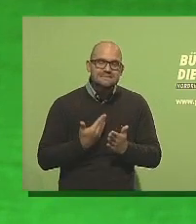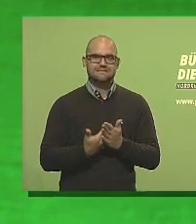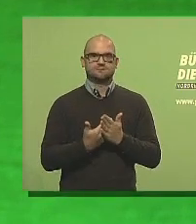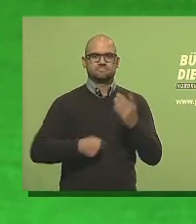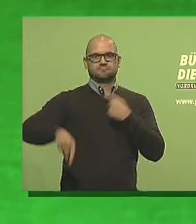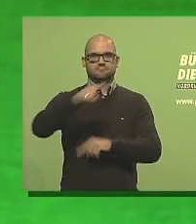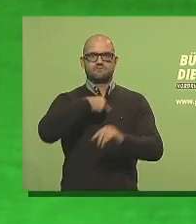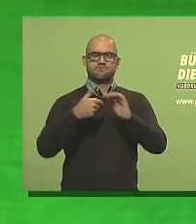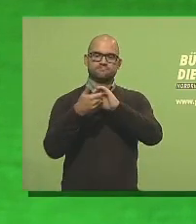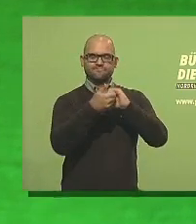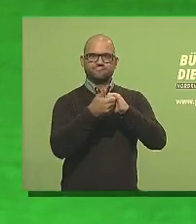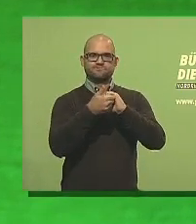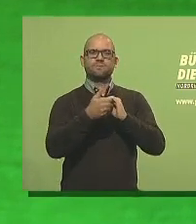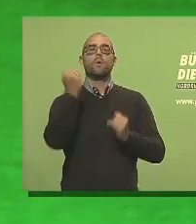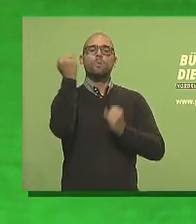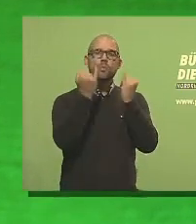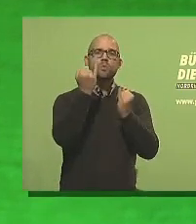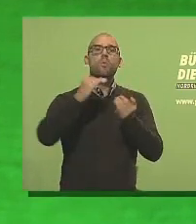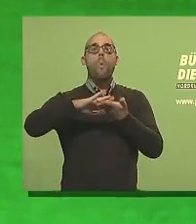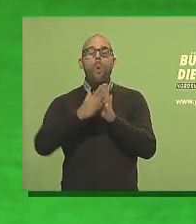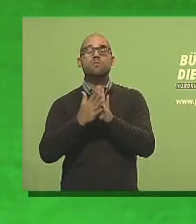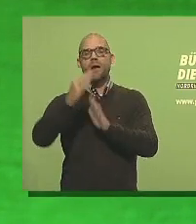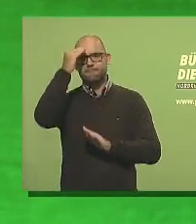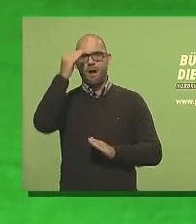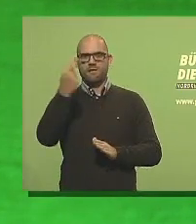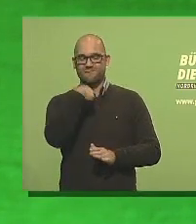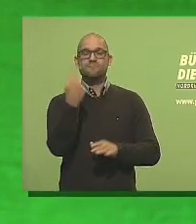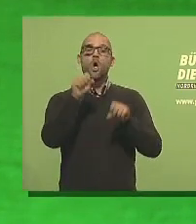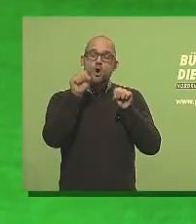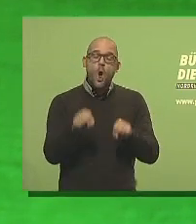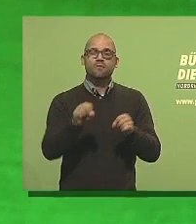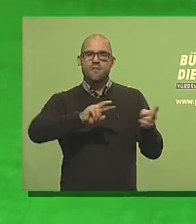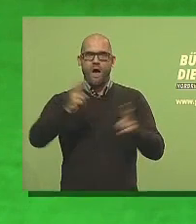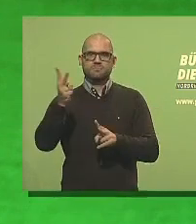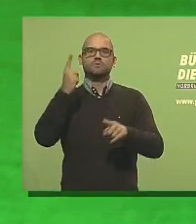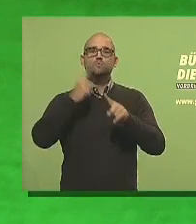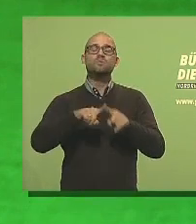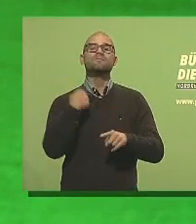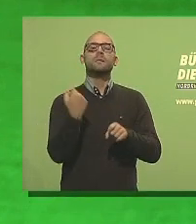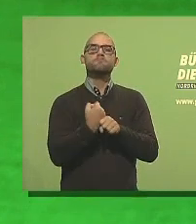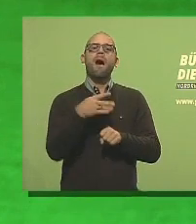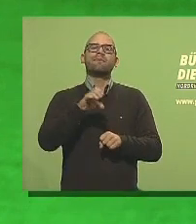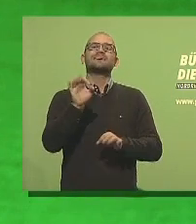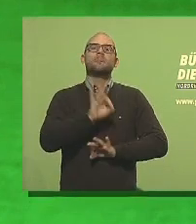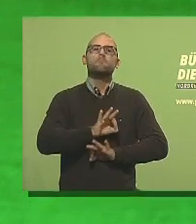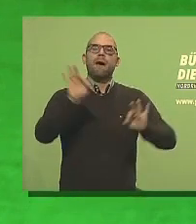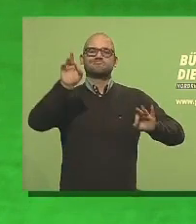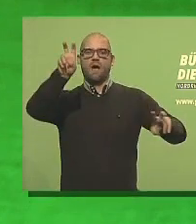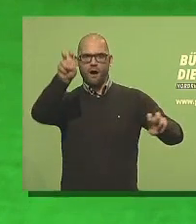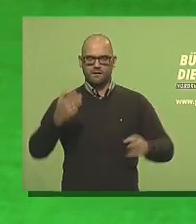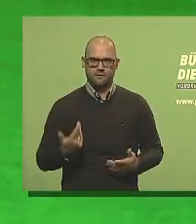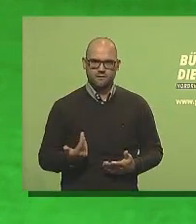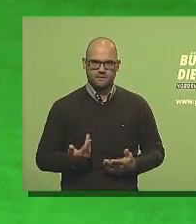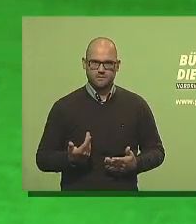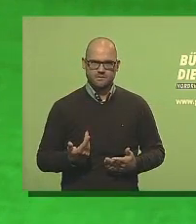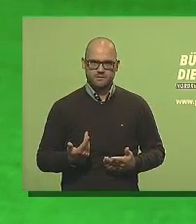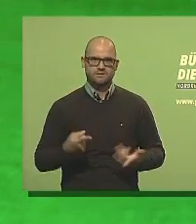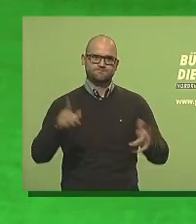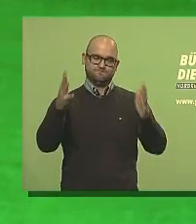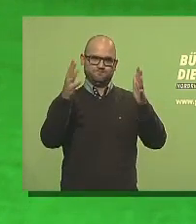Freunde, Grün oder Merkel, wir können es anders und wir machen es besser. Und wir machen es besser.